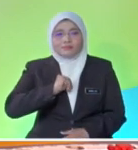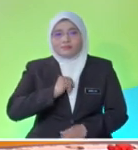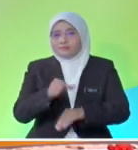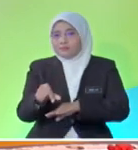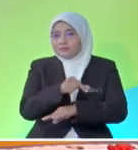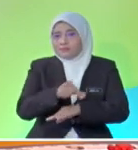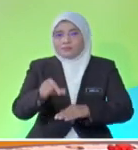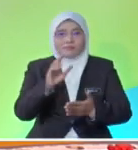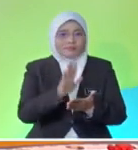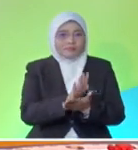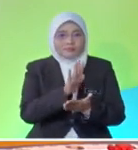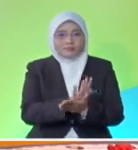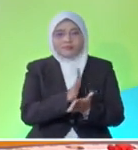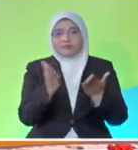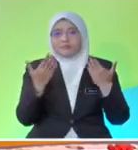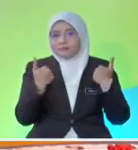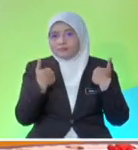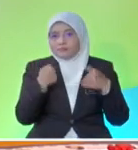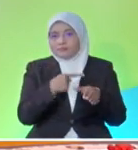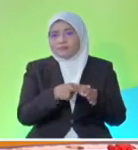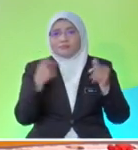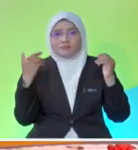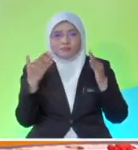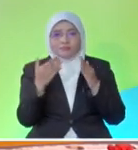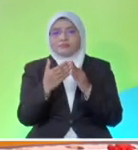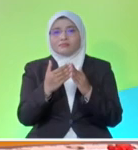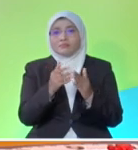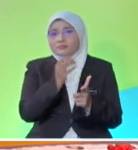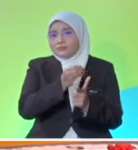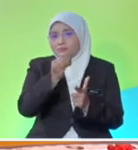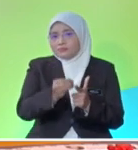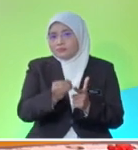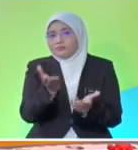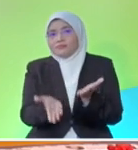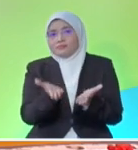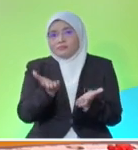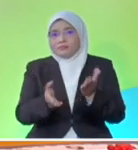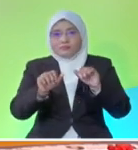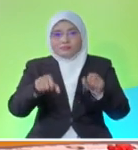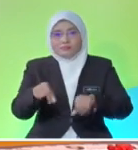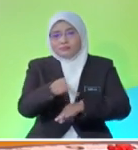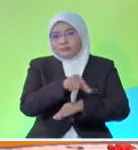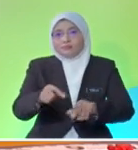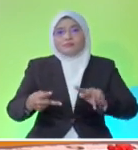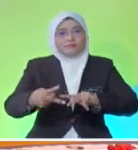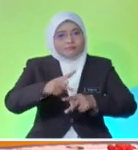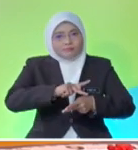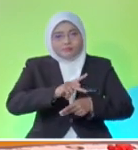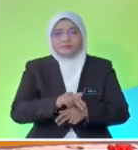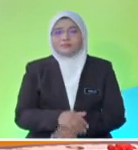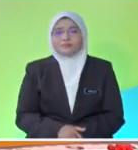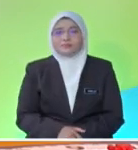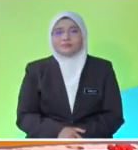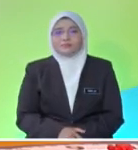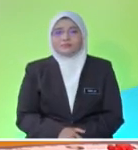kertas kad yang ada ataupun boleh je guna kotak kan Nisa. Betul tu cikgu. Apa-apa bahan terbuang dekat rumah tu boleh je